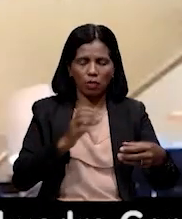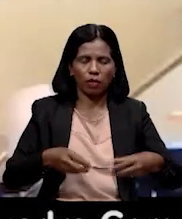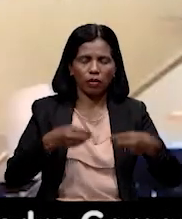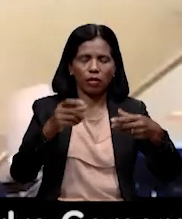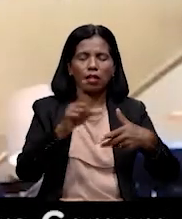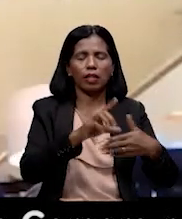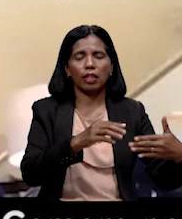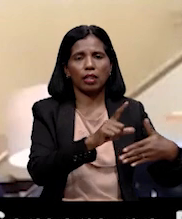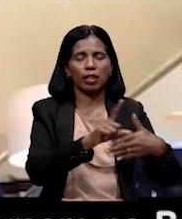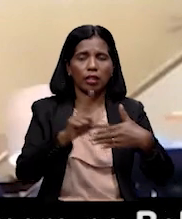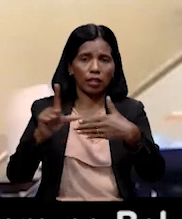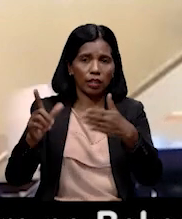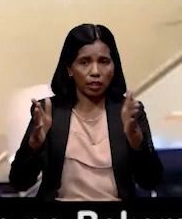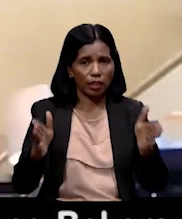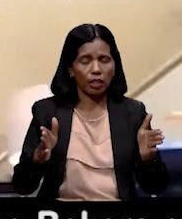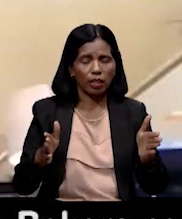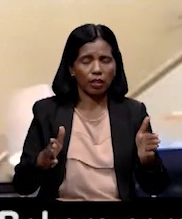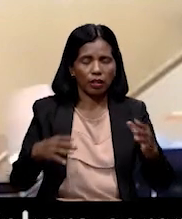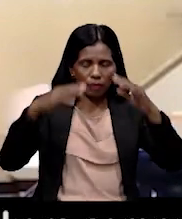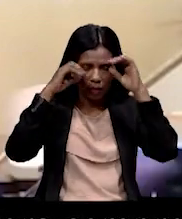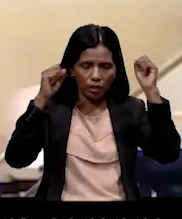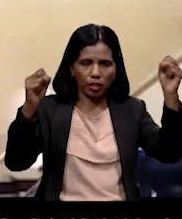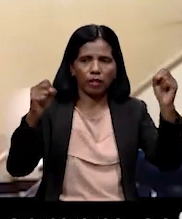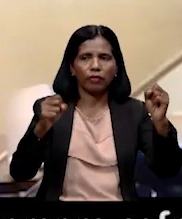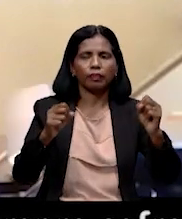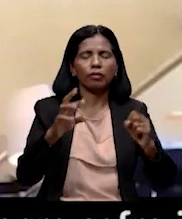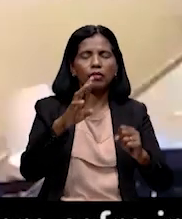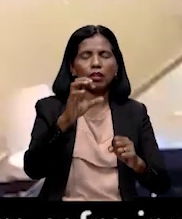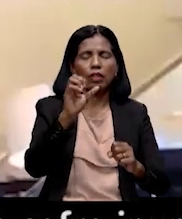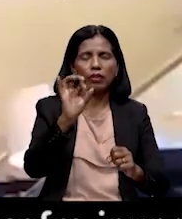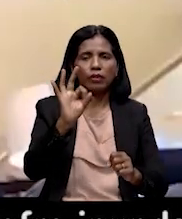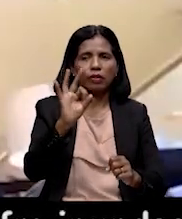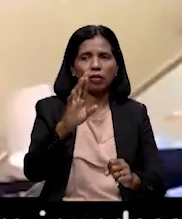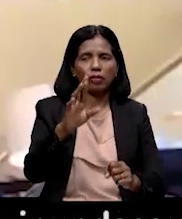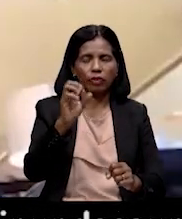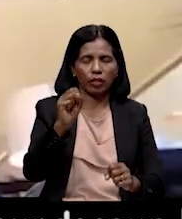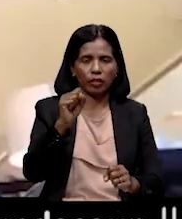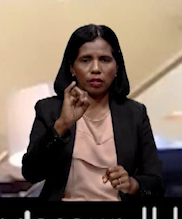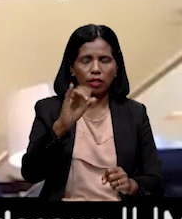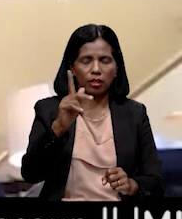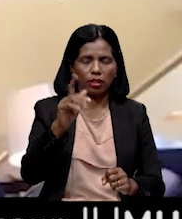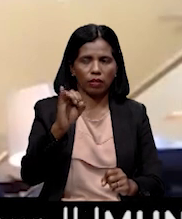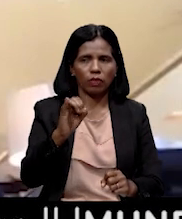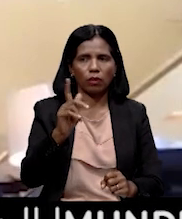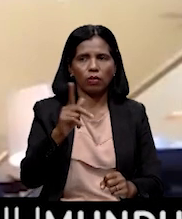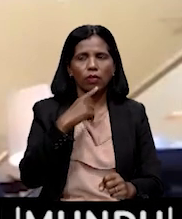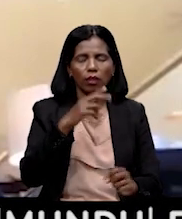lideransa, atau presidente federazione ba fali si era selva tu caer, me be altura ne